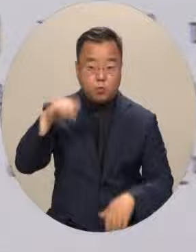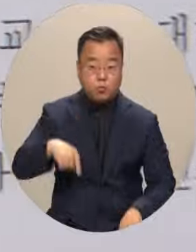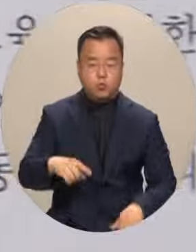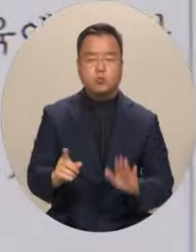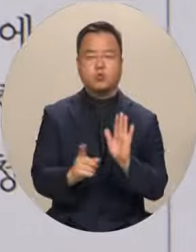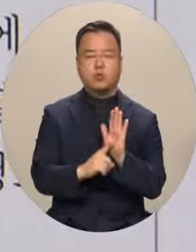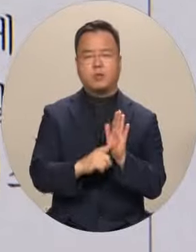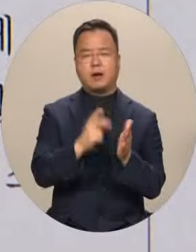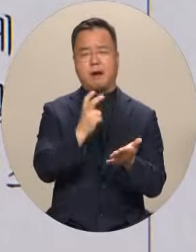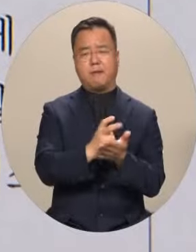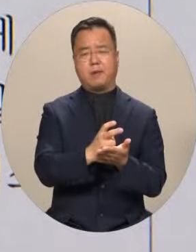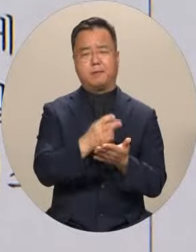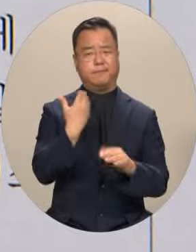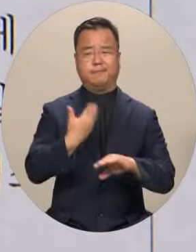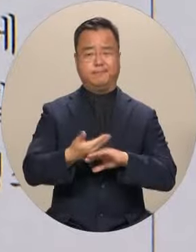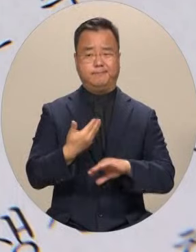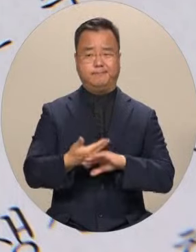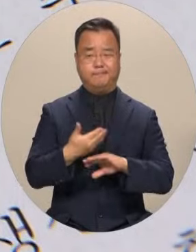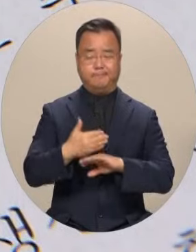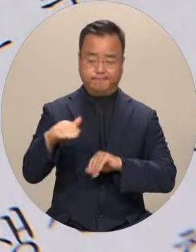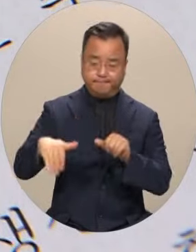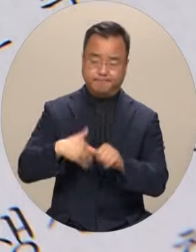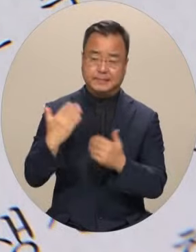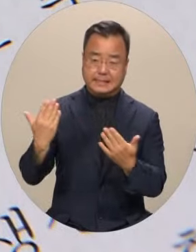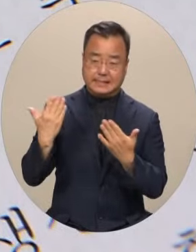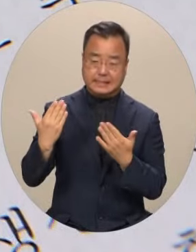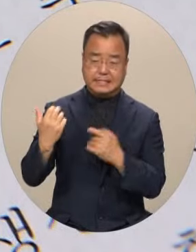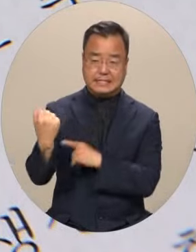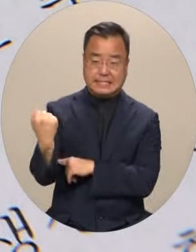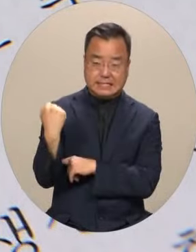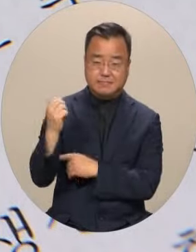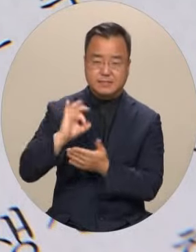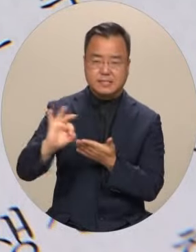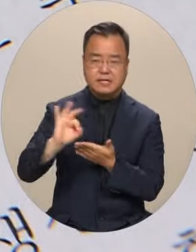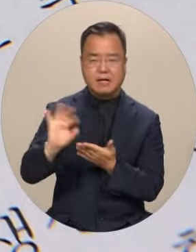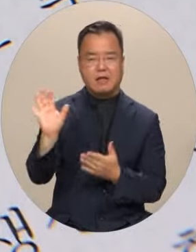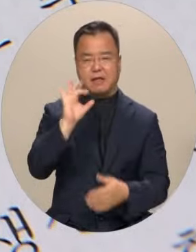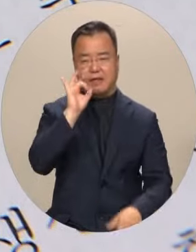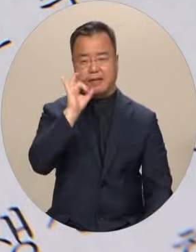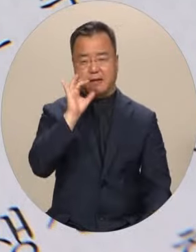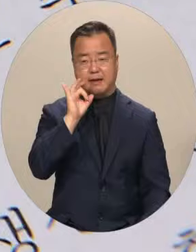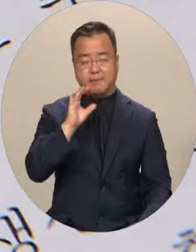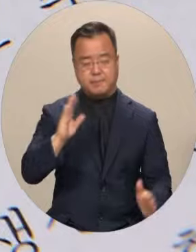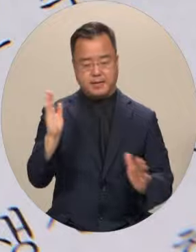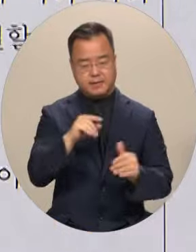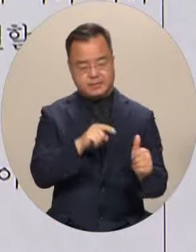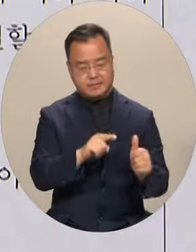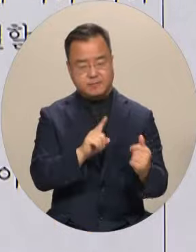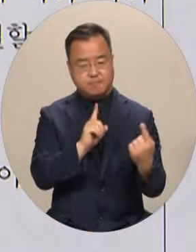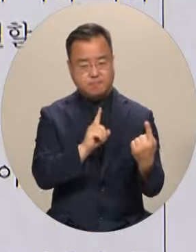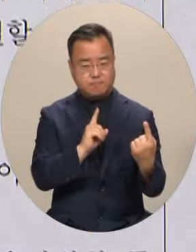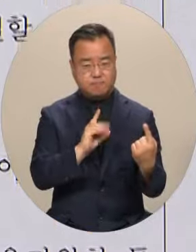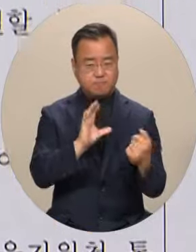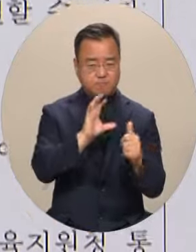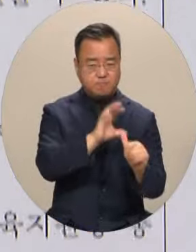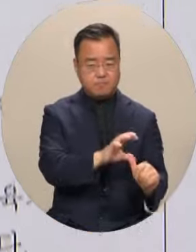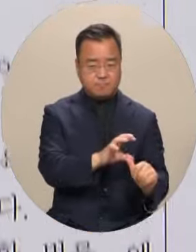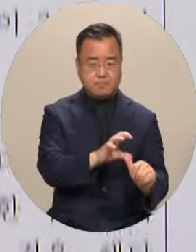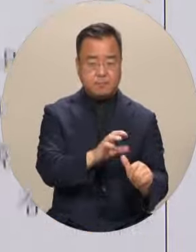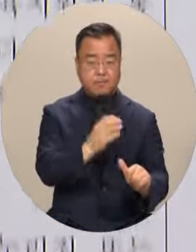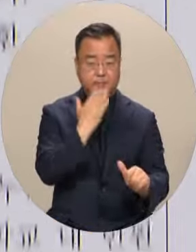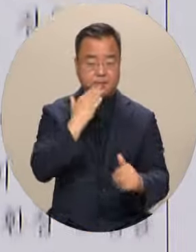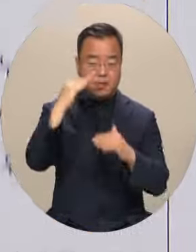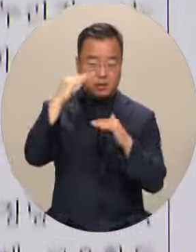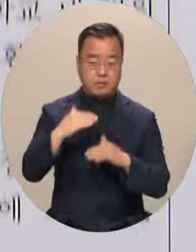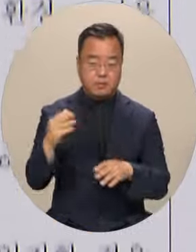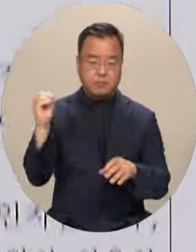법은 아니다 보니까 실제 현장에서는 힘을 발휘할 수 없는 상황인데요이 학생에게 물리적 제지를 할 수 있다고이 내용이